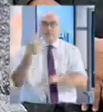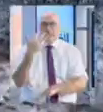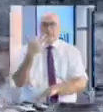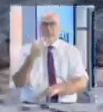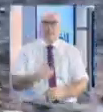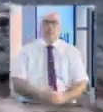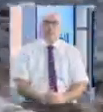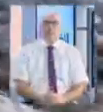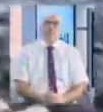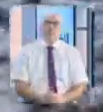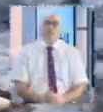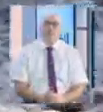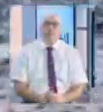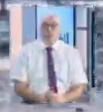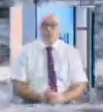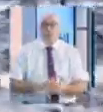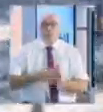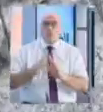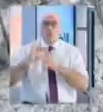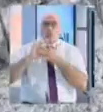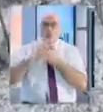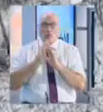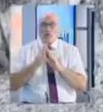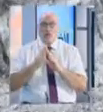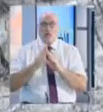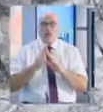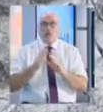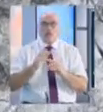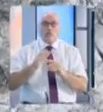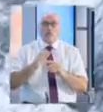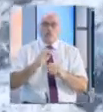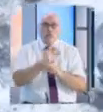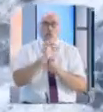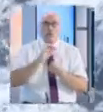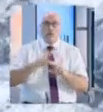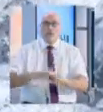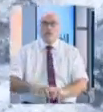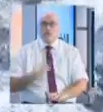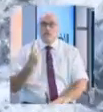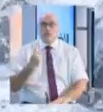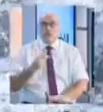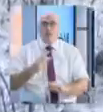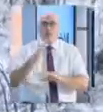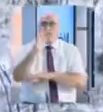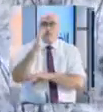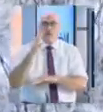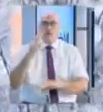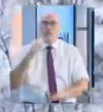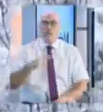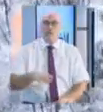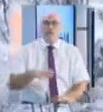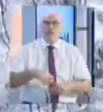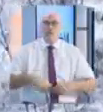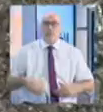مجصفة. جميع الحرائق تمت السيطرة عليها وإخمادها إلا حريق واحد على مستوى غابات الدولة بني صالح